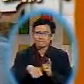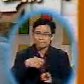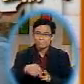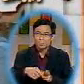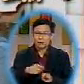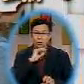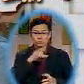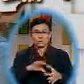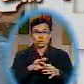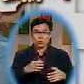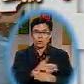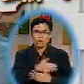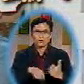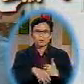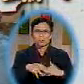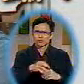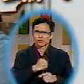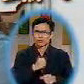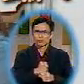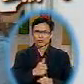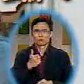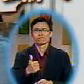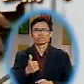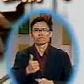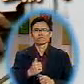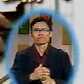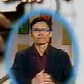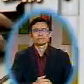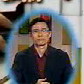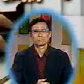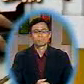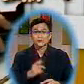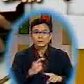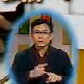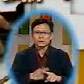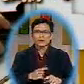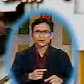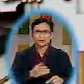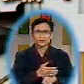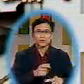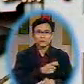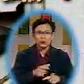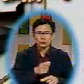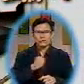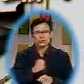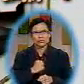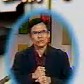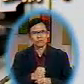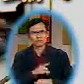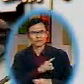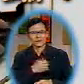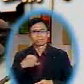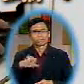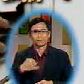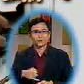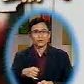關愛基金能夠撥一啲錢去做呢啲嘢咧，我覺得係好好。 其實單靠社企同社福機構做係唔夠嘅。香